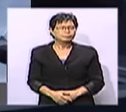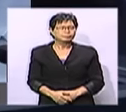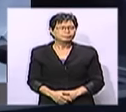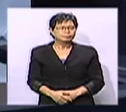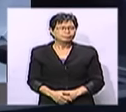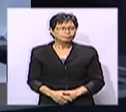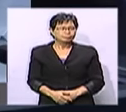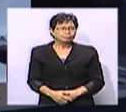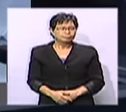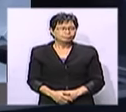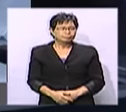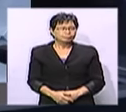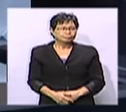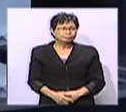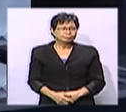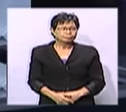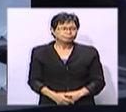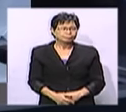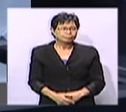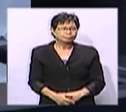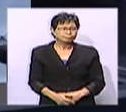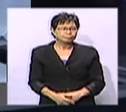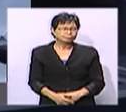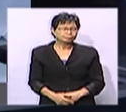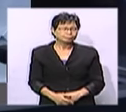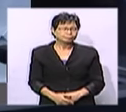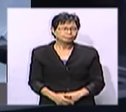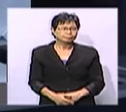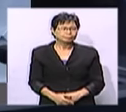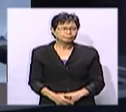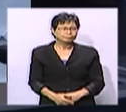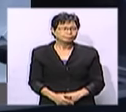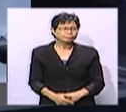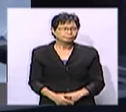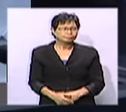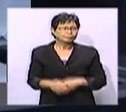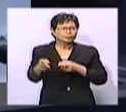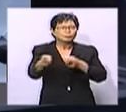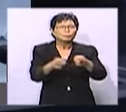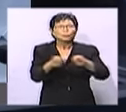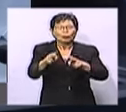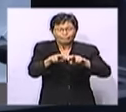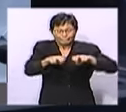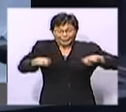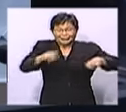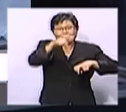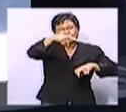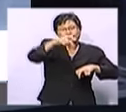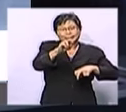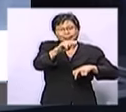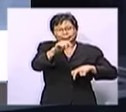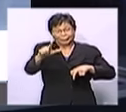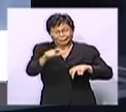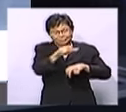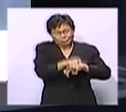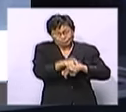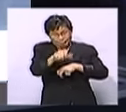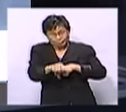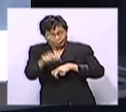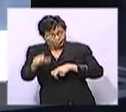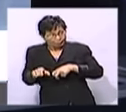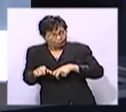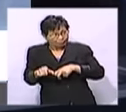Bidang keutamaan yang kedua dicadangkan ialah pengurusan panel dan pengendalian kes